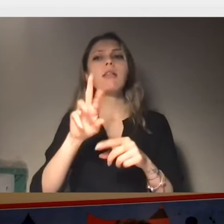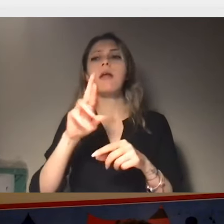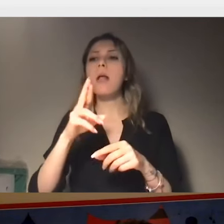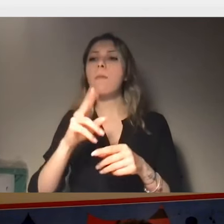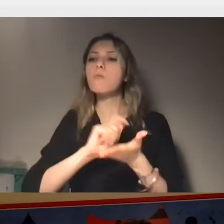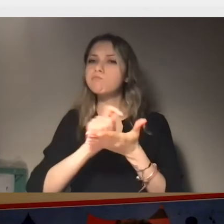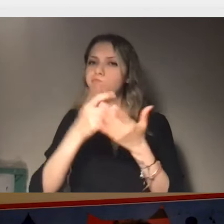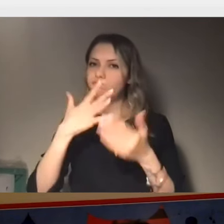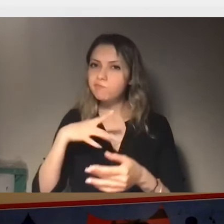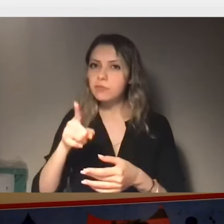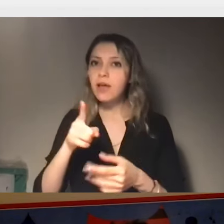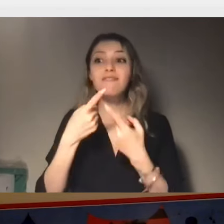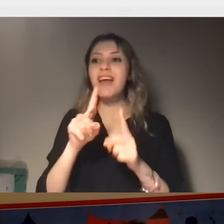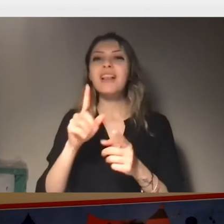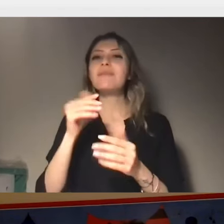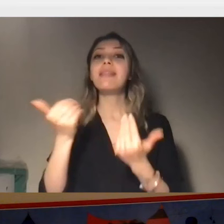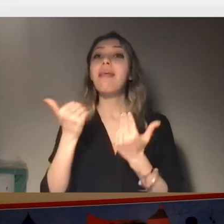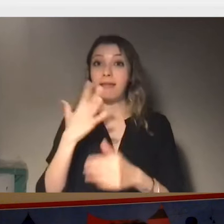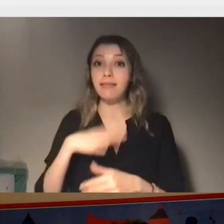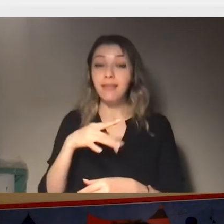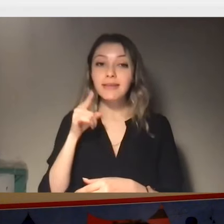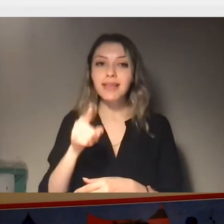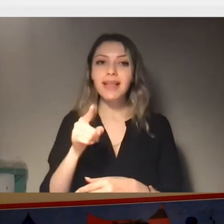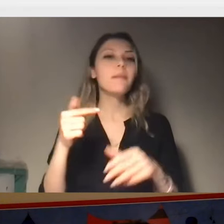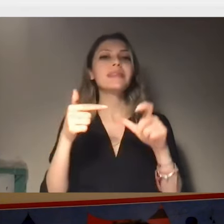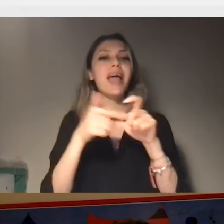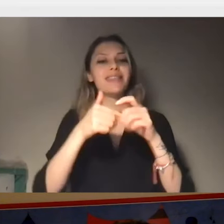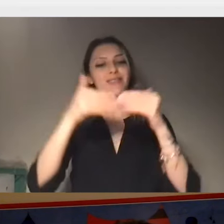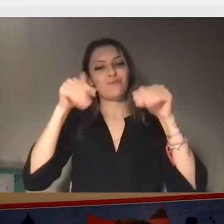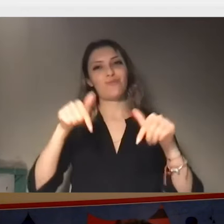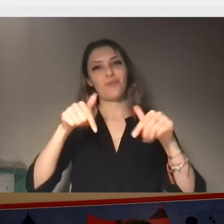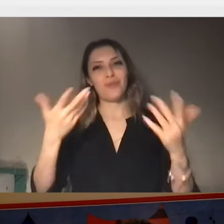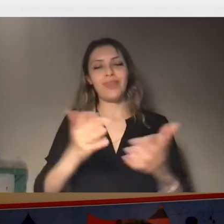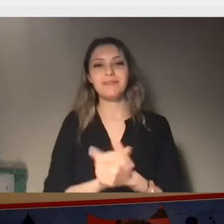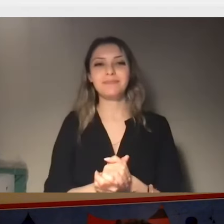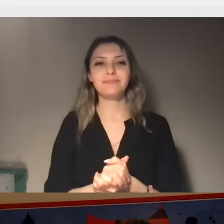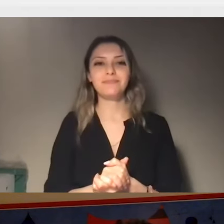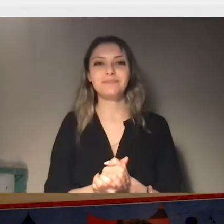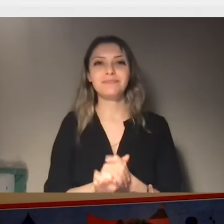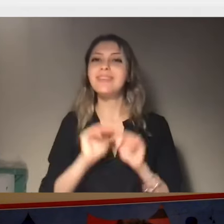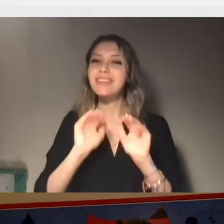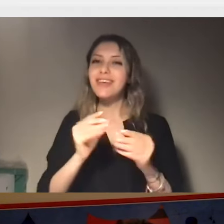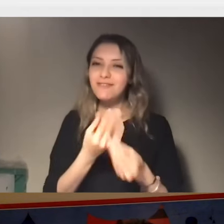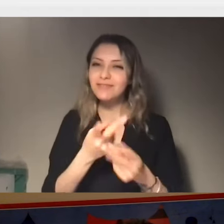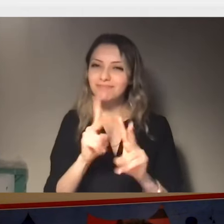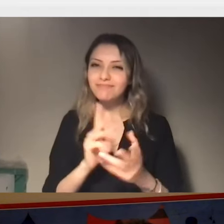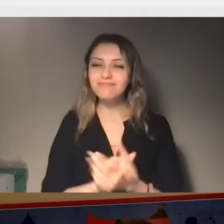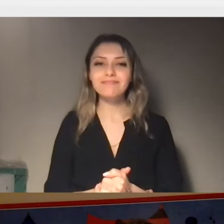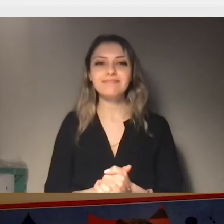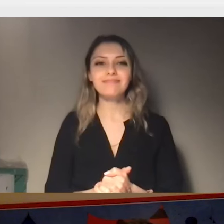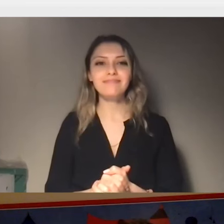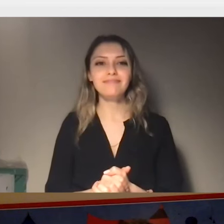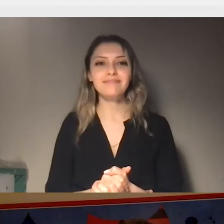ayrı bir destek de isterseniz etkiniz olarak biz her zaman yanınızdayız. Destek isteyebilirsiniz.